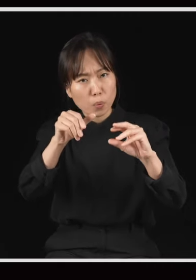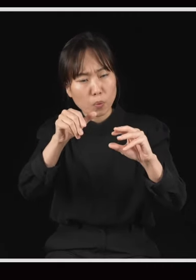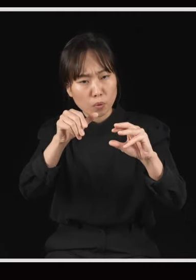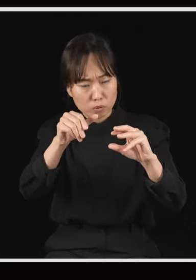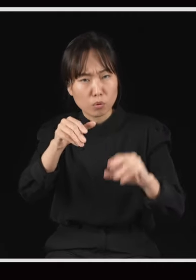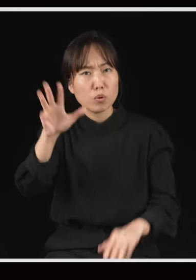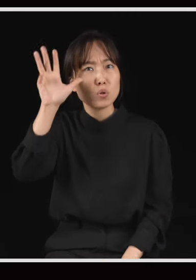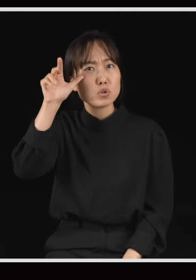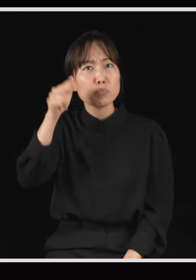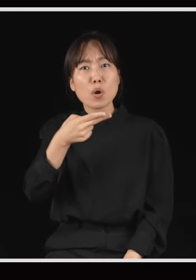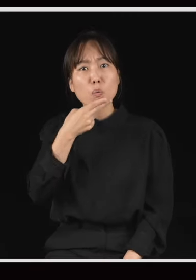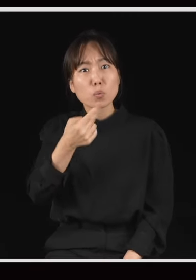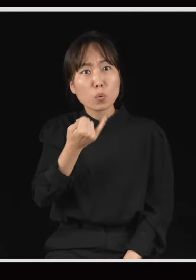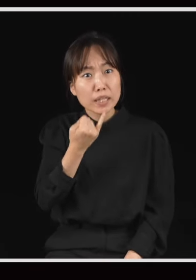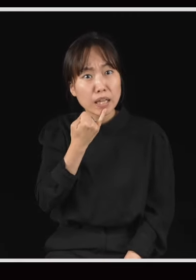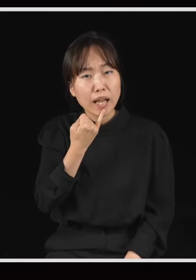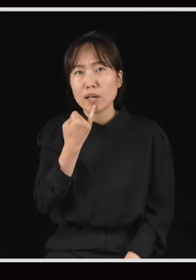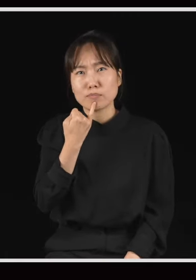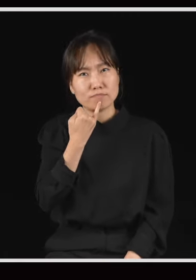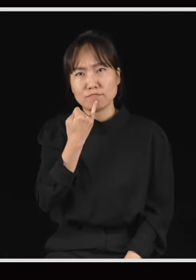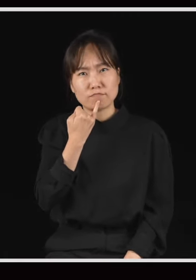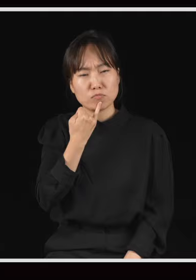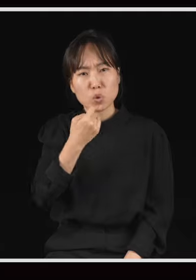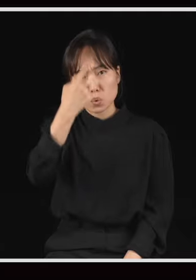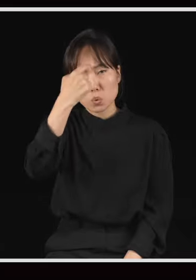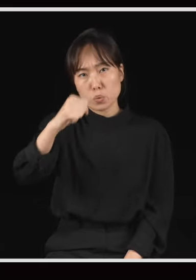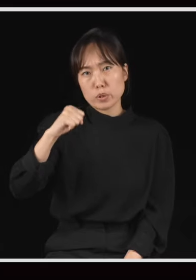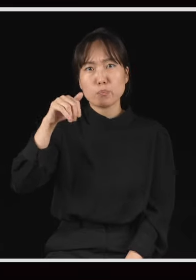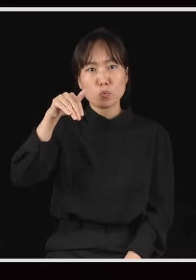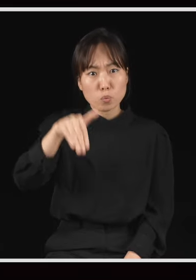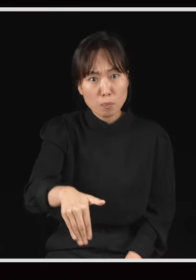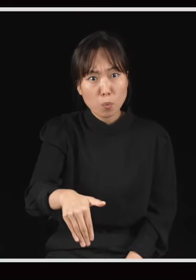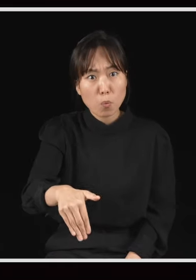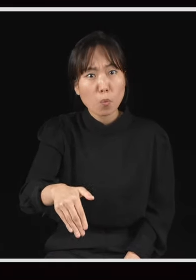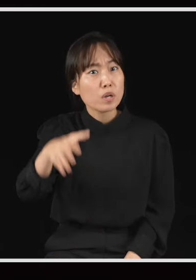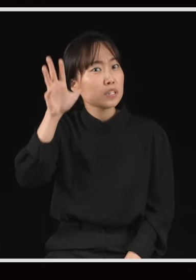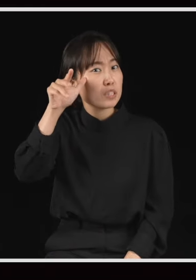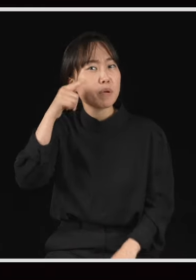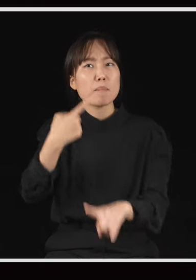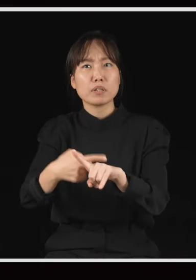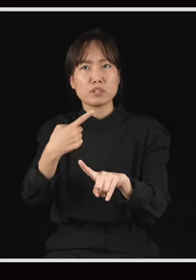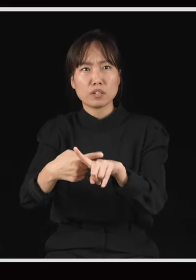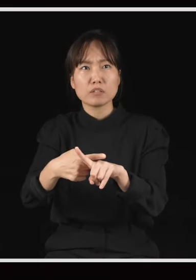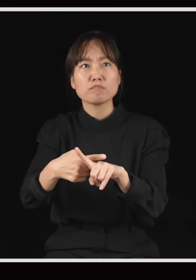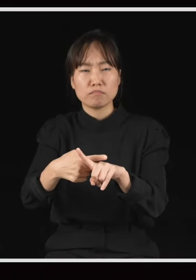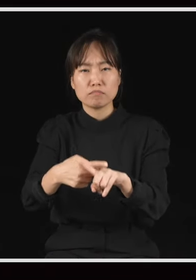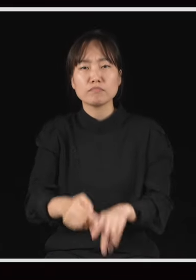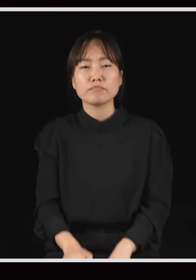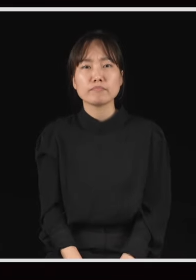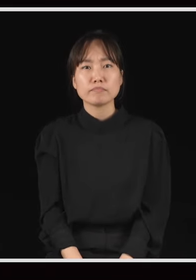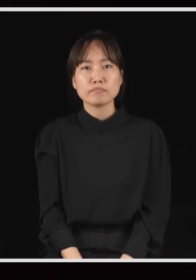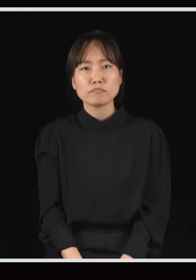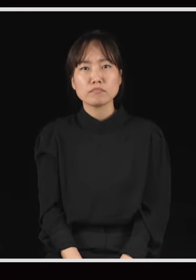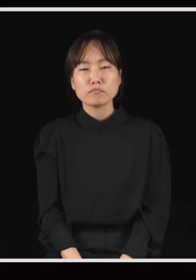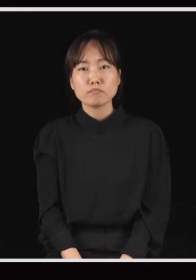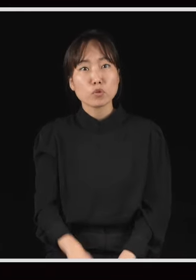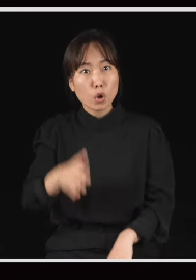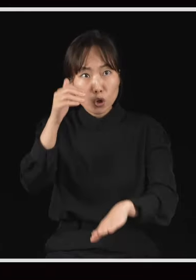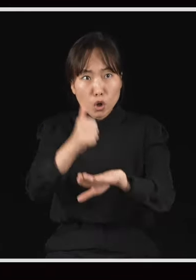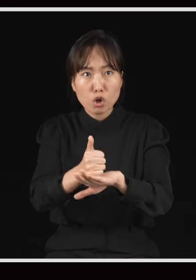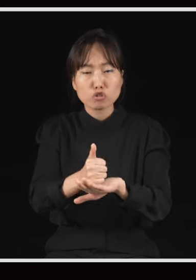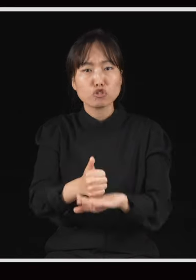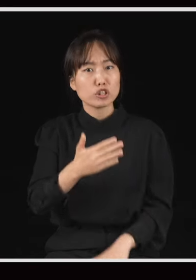되면서 점점 치매 진단이 없더라도 전두엽 기능이 떨어져서 치매와 비슷한 이제 어르신들이 되는 거고